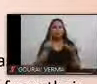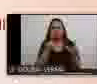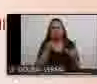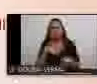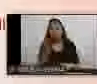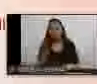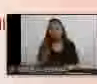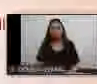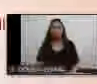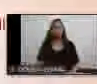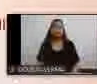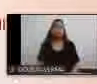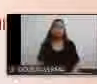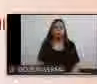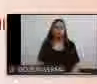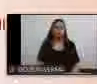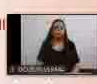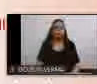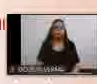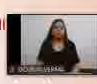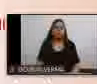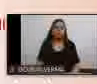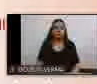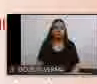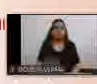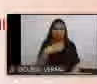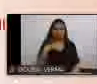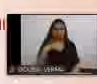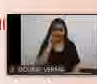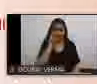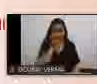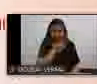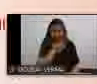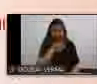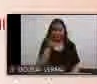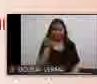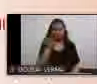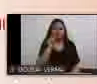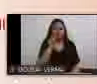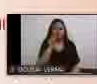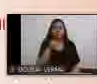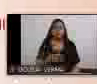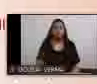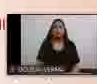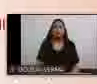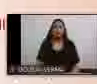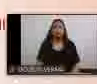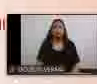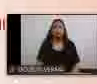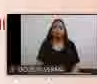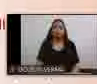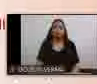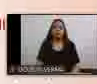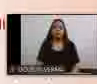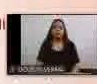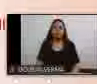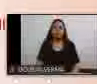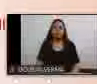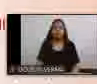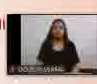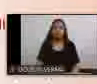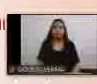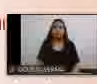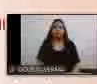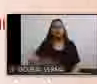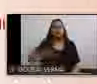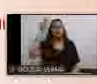यहाँ पर हम एक चीज कहना चाहेंगे कि एक बताना चाहेंगे कि एक बहुत पहले एक